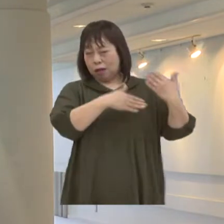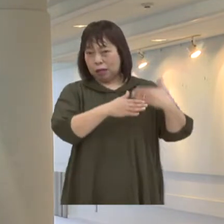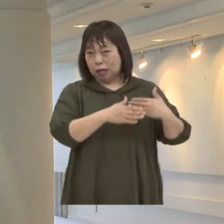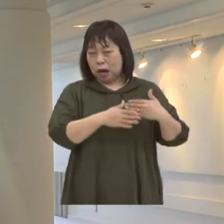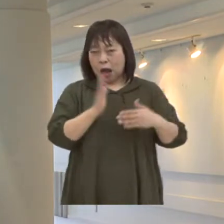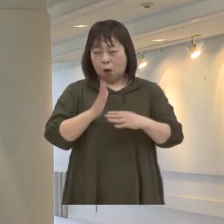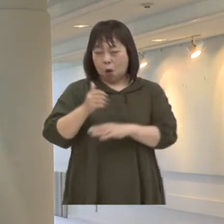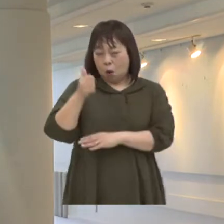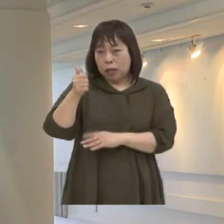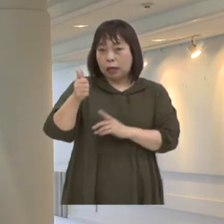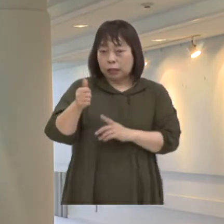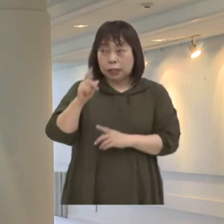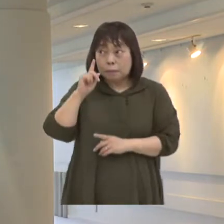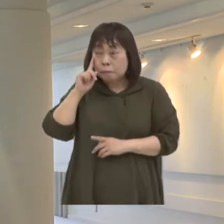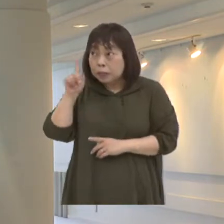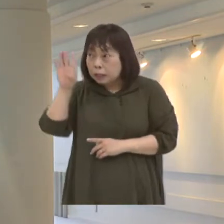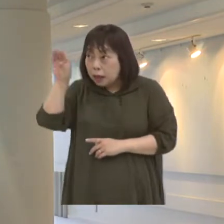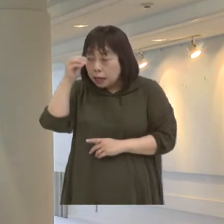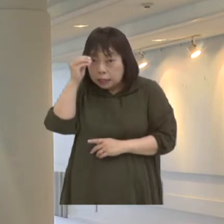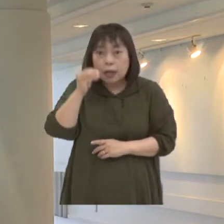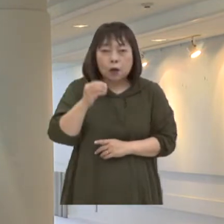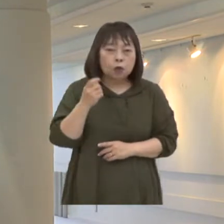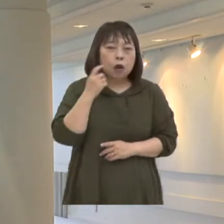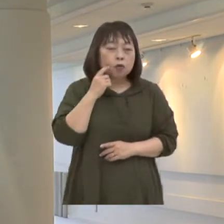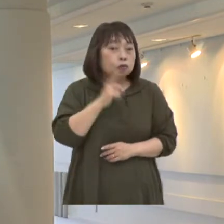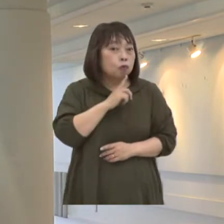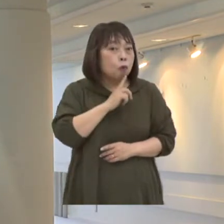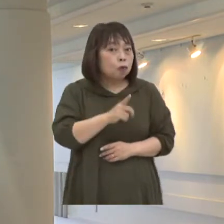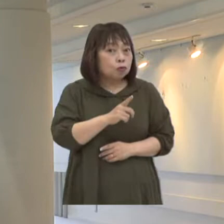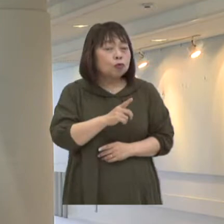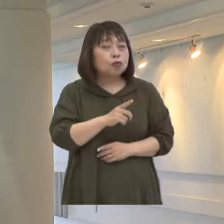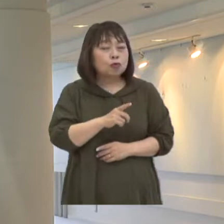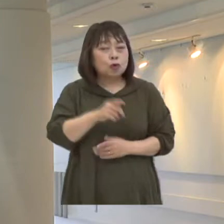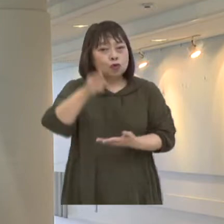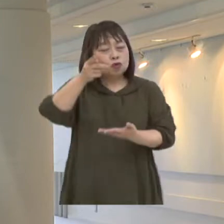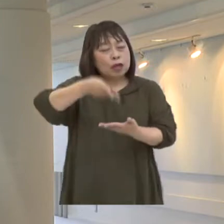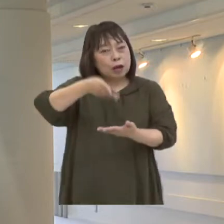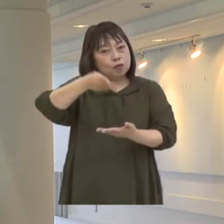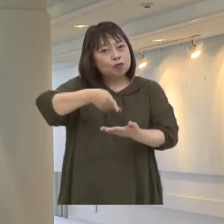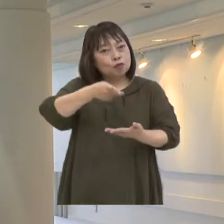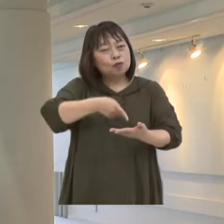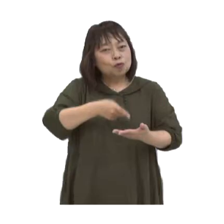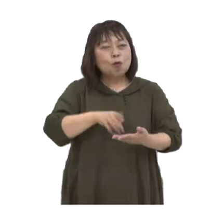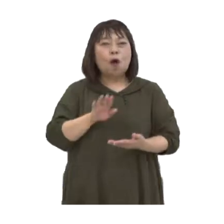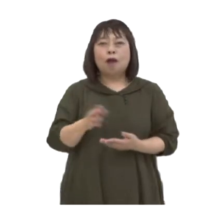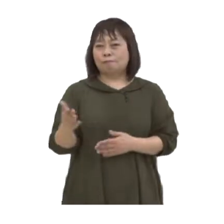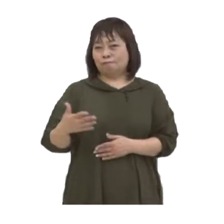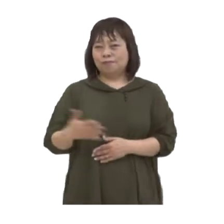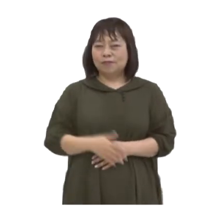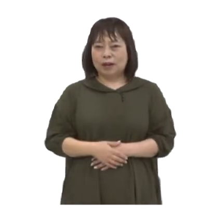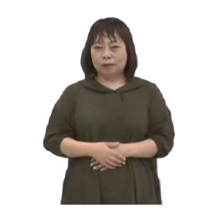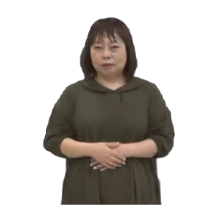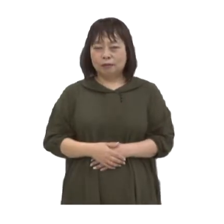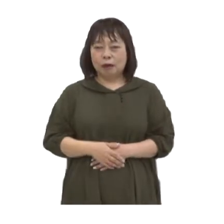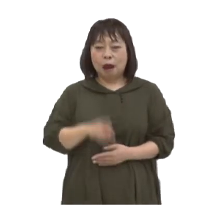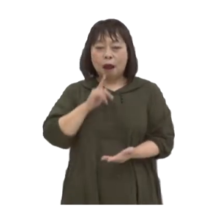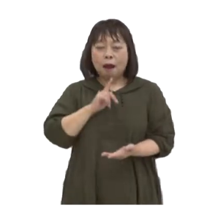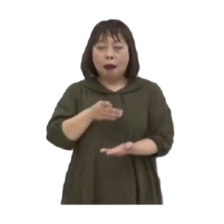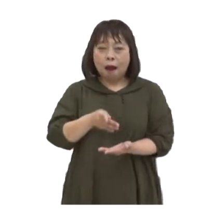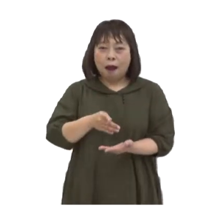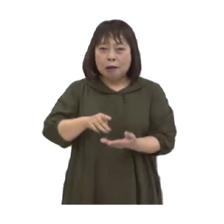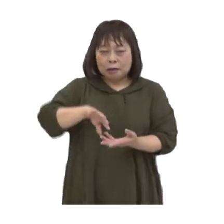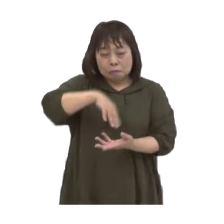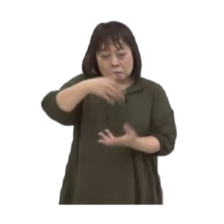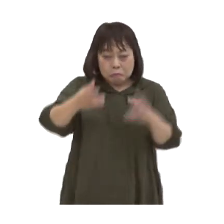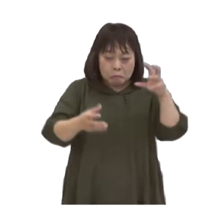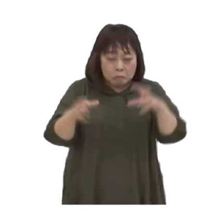師、見てきたような嘘を言いという川柳も残されています。誇張、勝手な